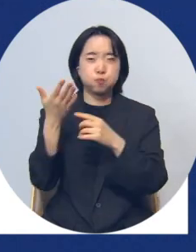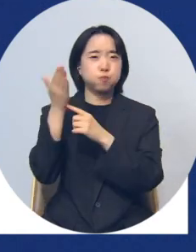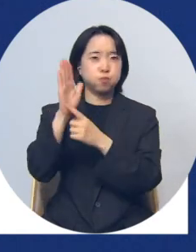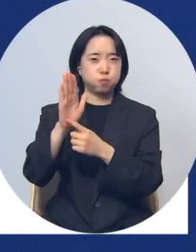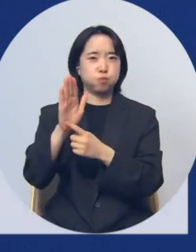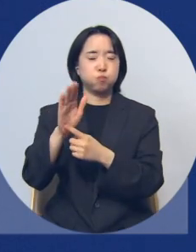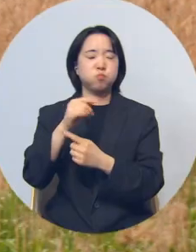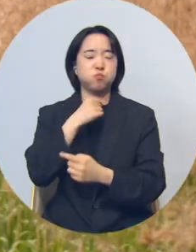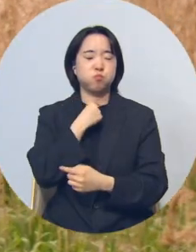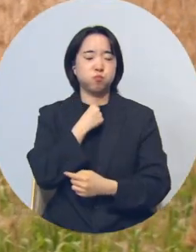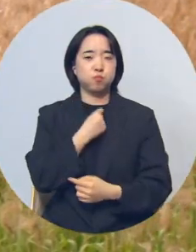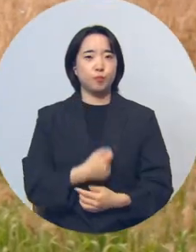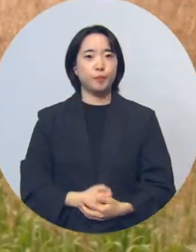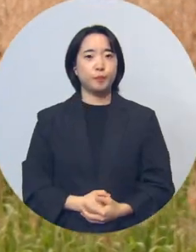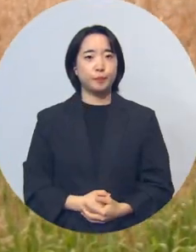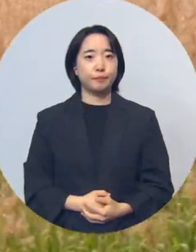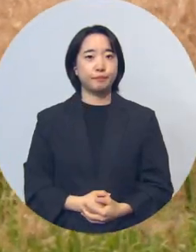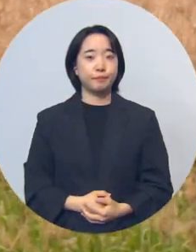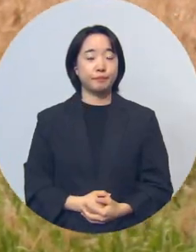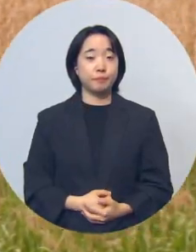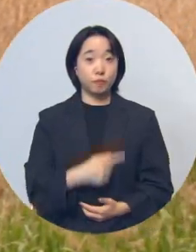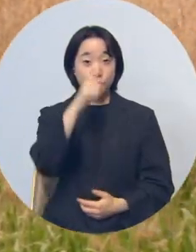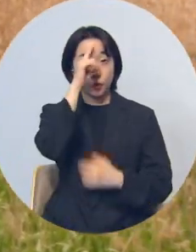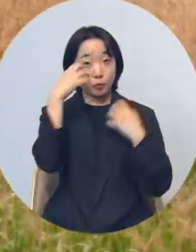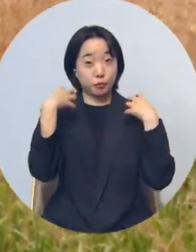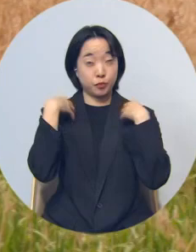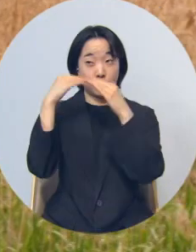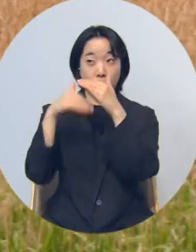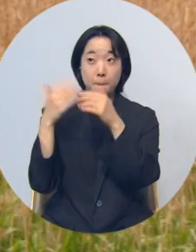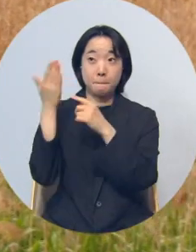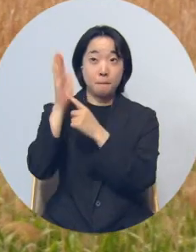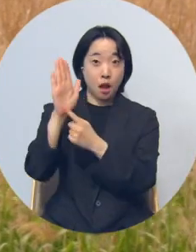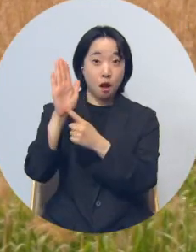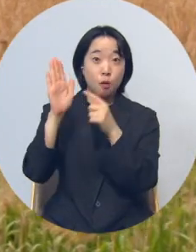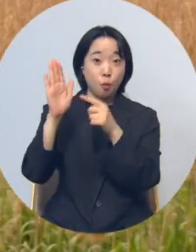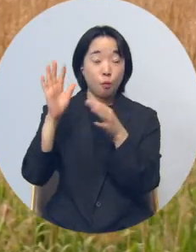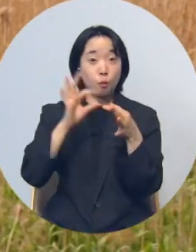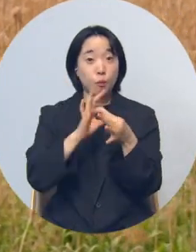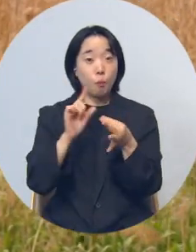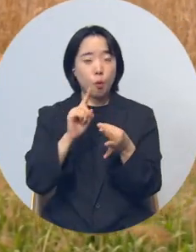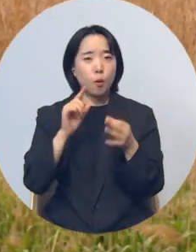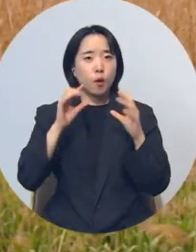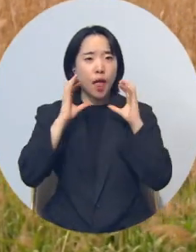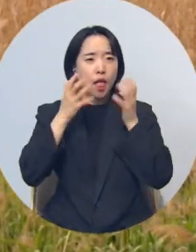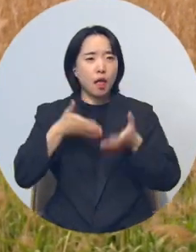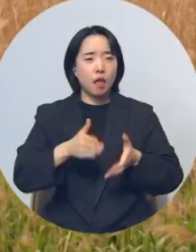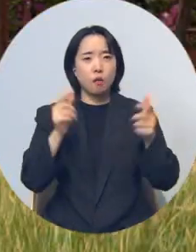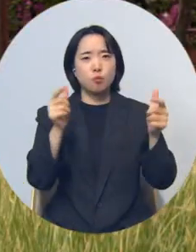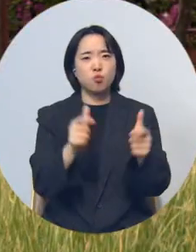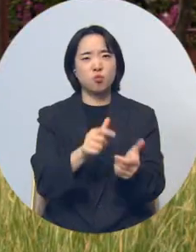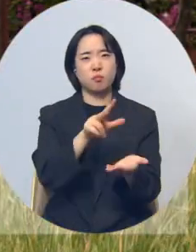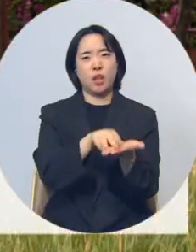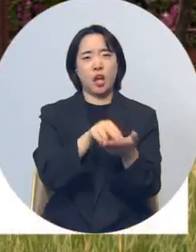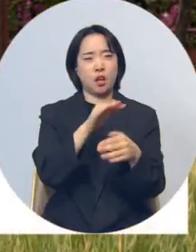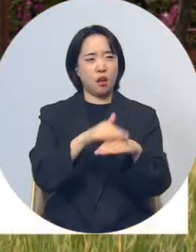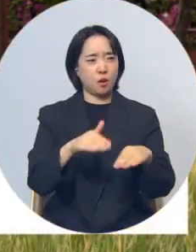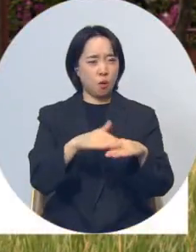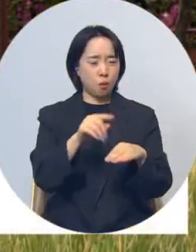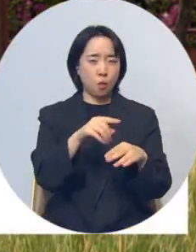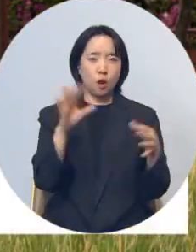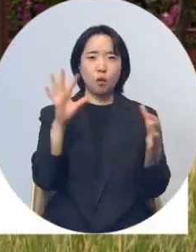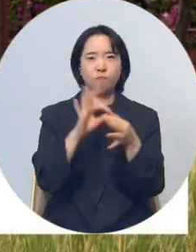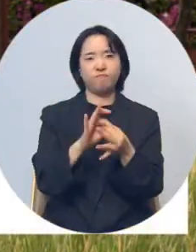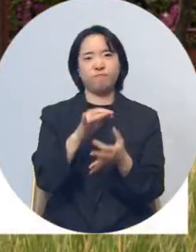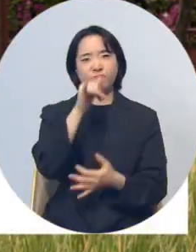가지고 있습니다 정부가 내놓을 연금 개혁안은 저출생 대책과 맞닿아 있습니다 아이를 낳으면 미래